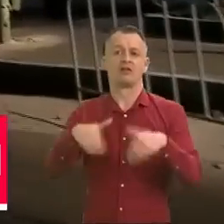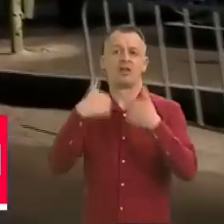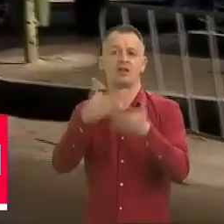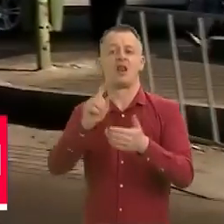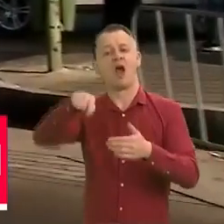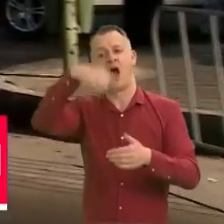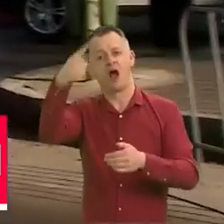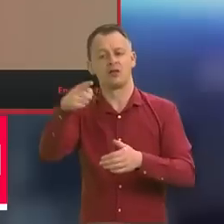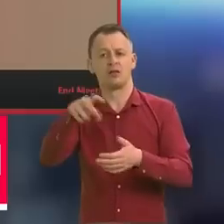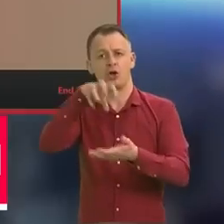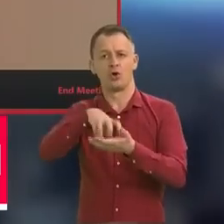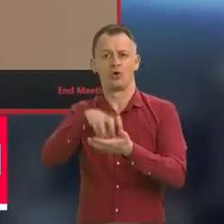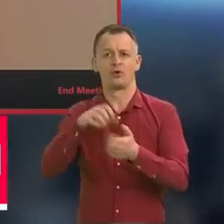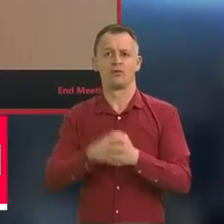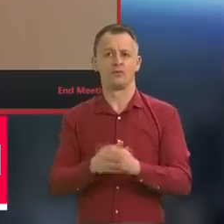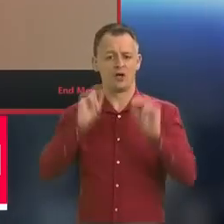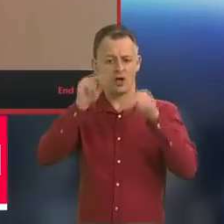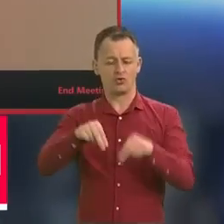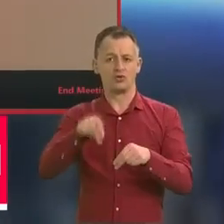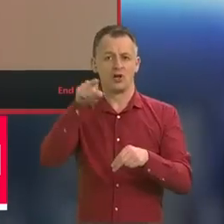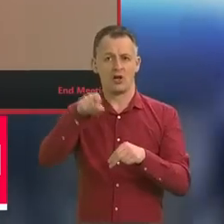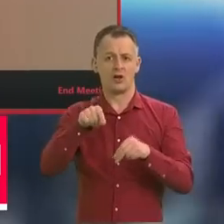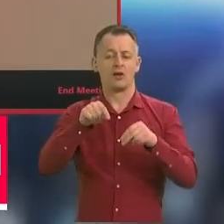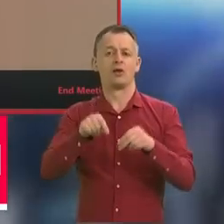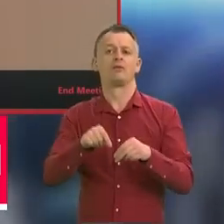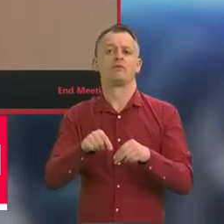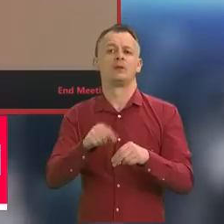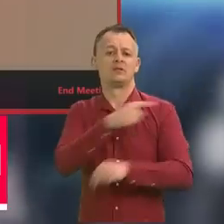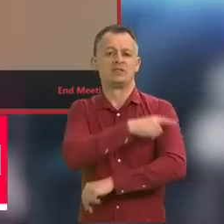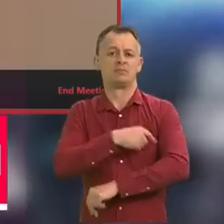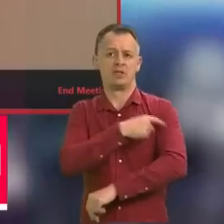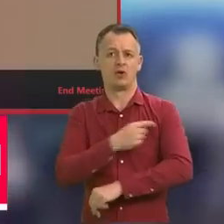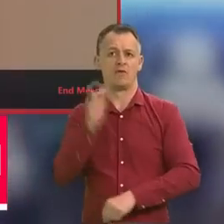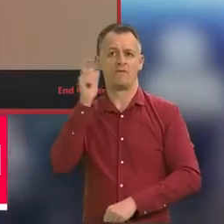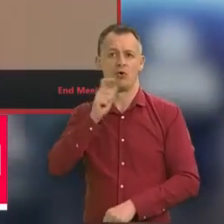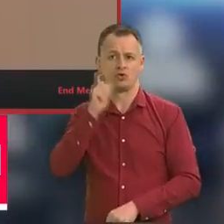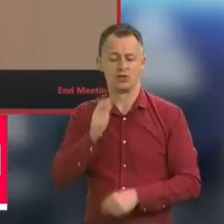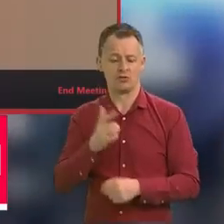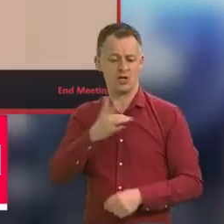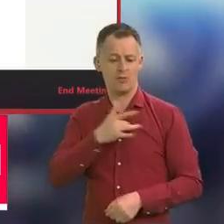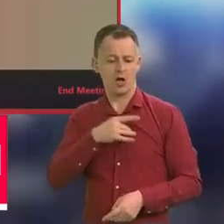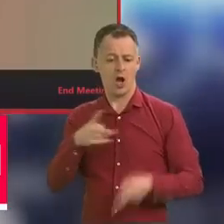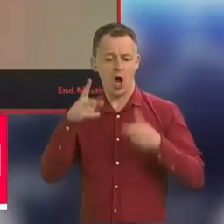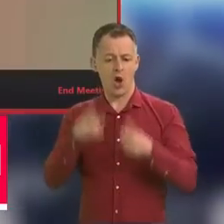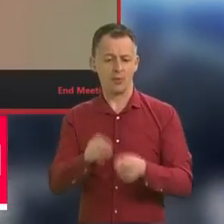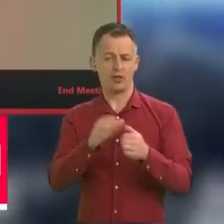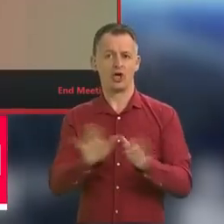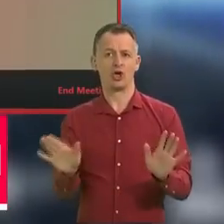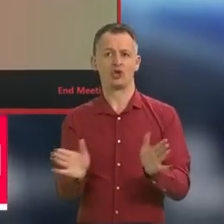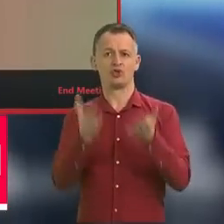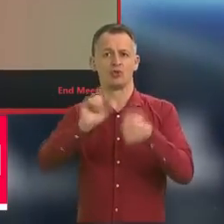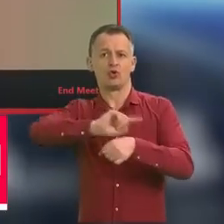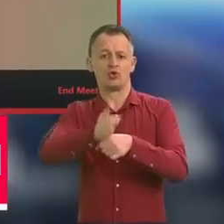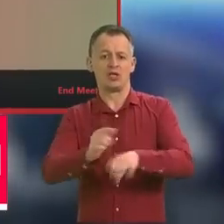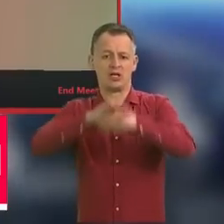o altă solicitare. A ajuns la unitatea de primire urgență a Spitalului Județean Focșani în stop cardiorespirator. S-au început de